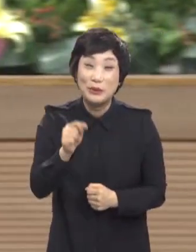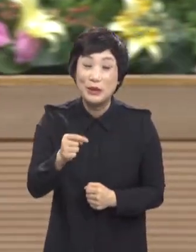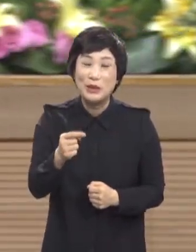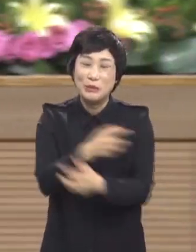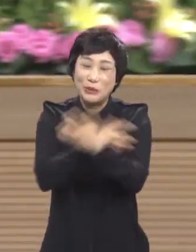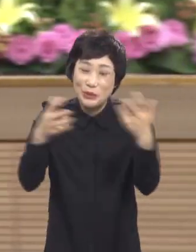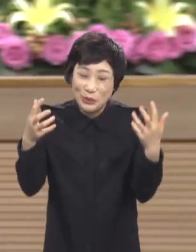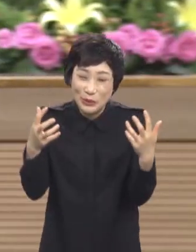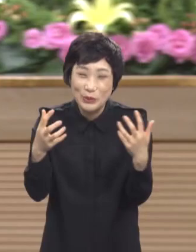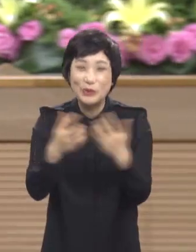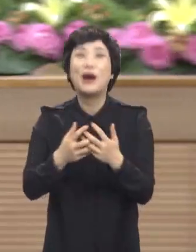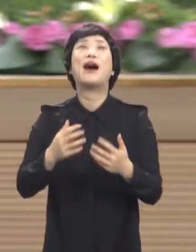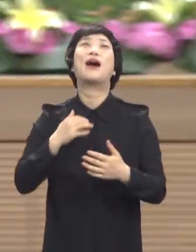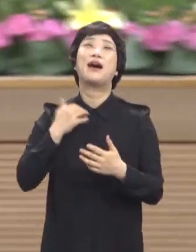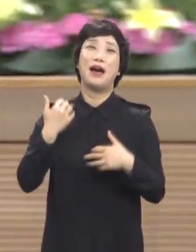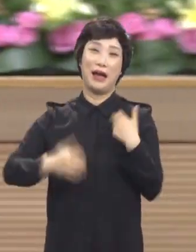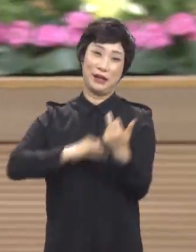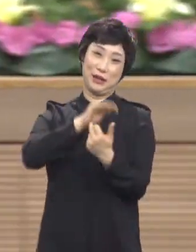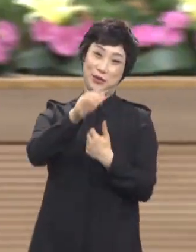풍요로운 동산이라는 겁니다.